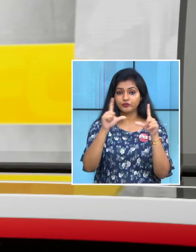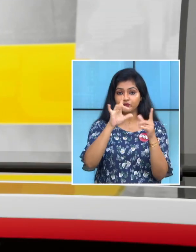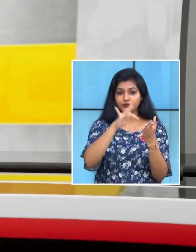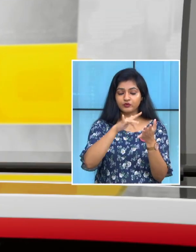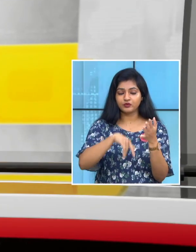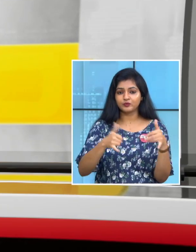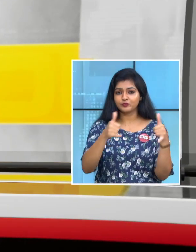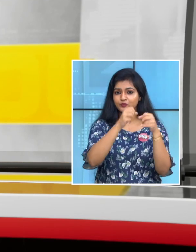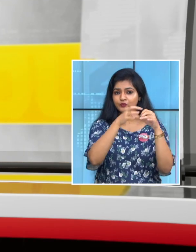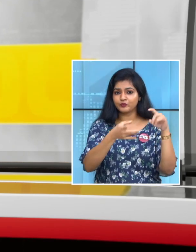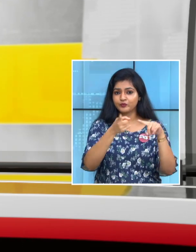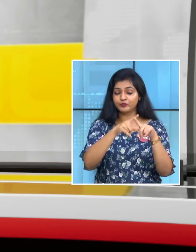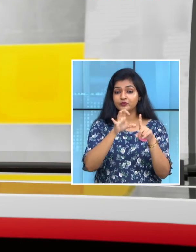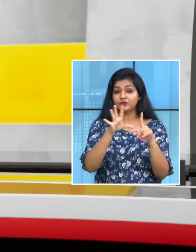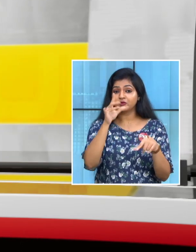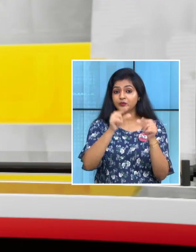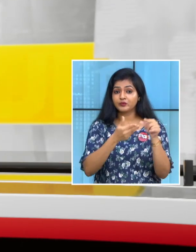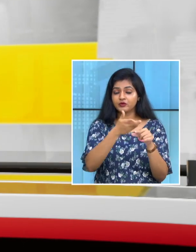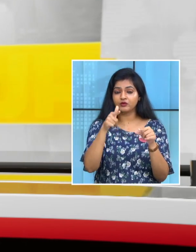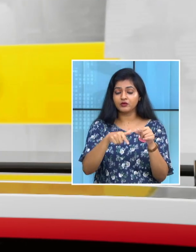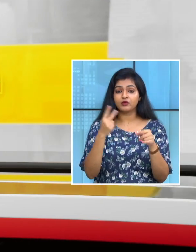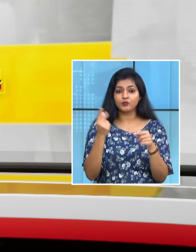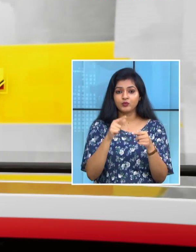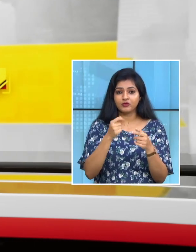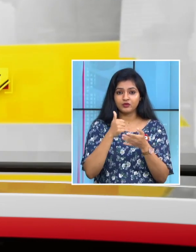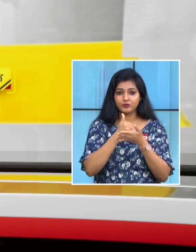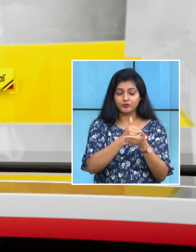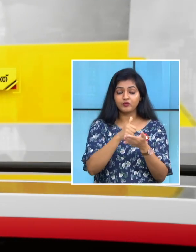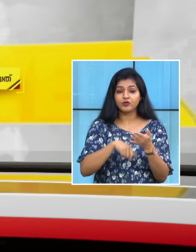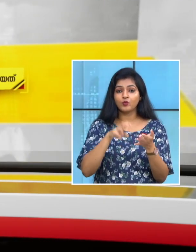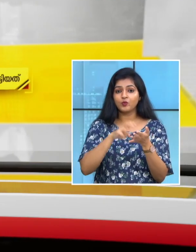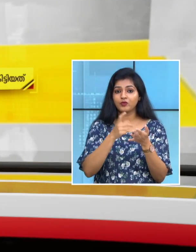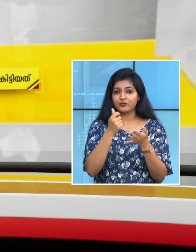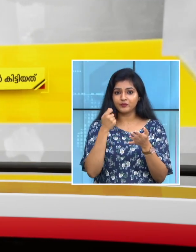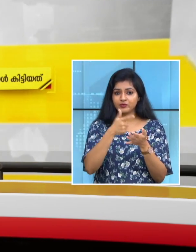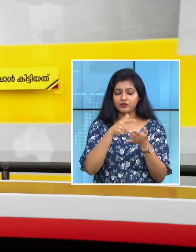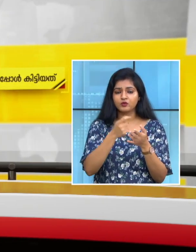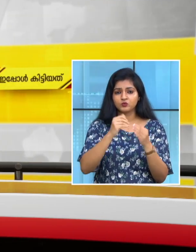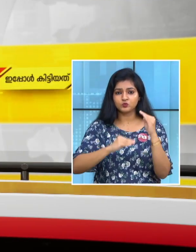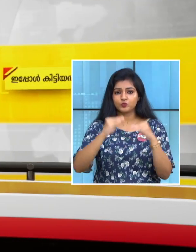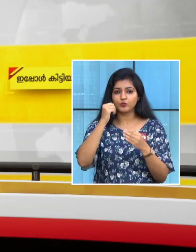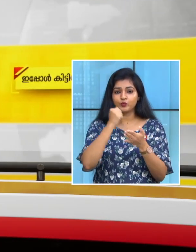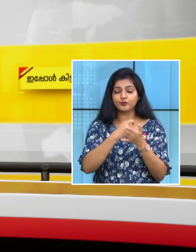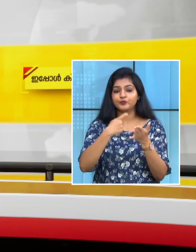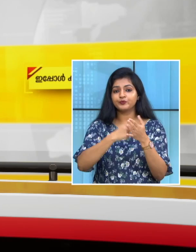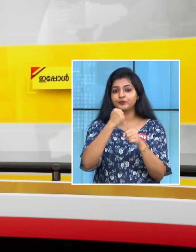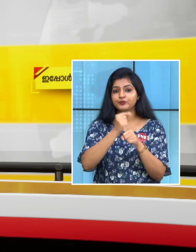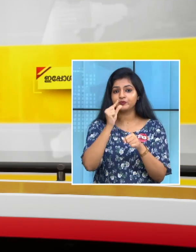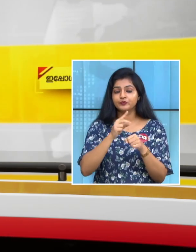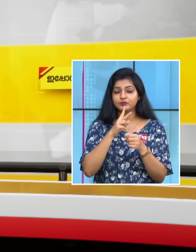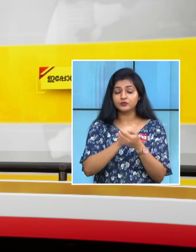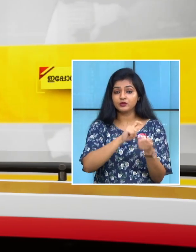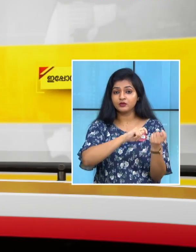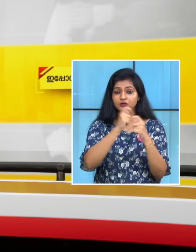വയനാട് മുണ്ടക്കൈ ഉരുൾപൊട്ടൽ ദുരന്ത ബാധിതർക്കുള്ള അടിയന്തര ധനസഹായവും വാടകത്തുകയും വർദ്ധിപ്പിക്കണമെന്ന് രാഹുൽ ഗാന്ധി. പുനരധിവാസ പ്രവർത്തനങ്ങളിൽ വകുപ്പ്